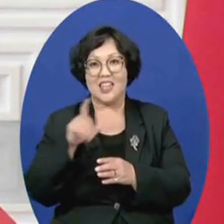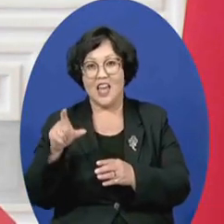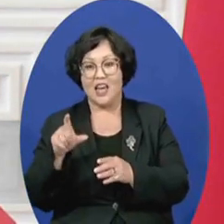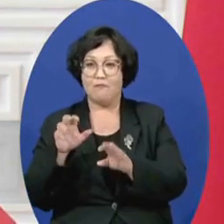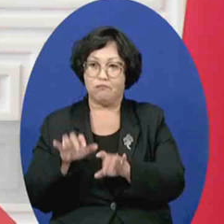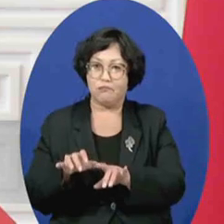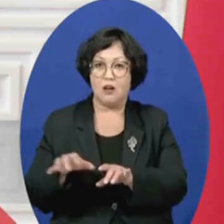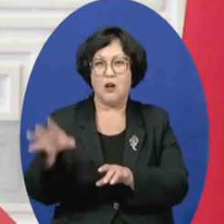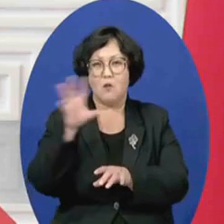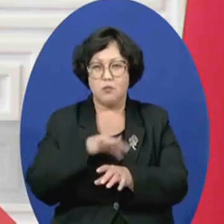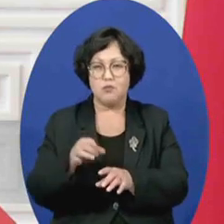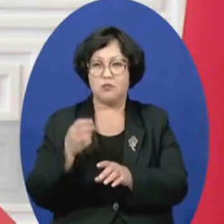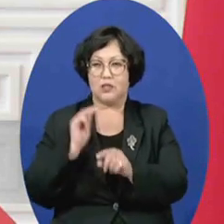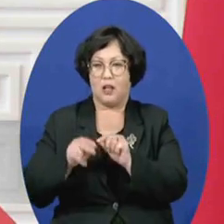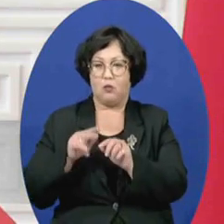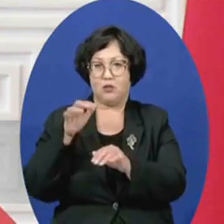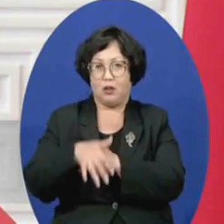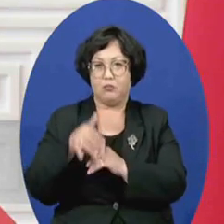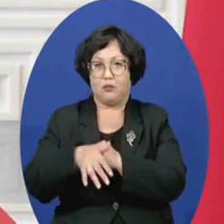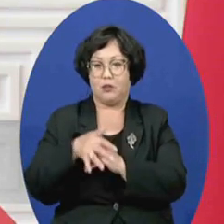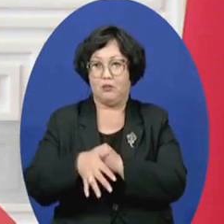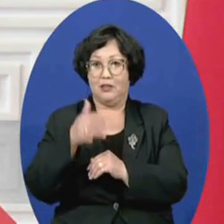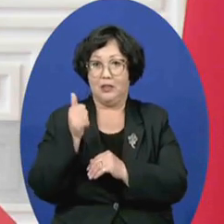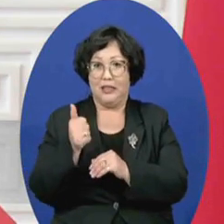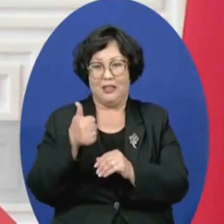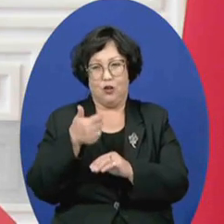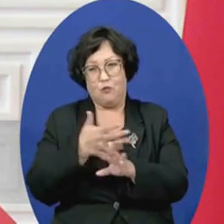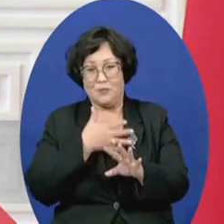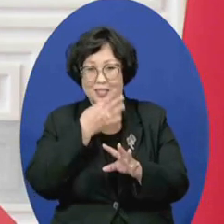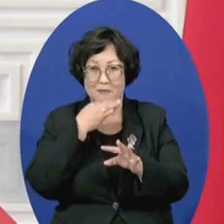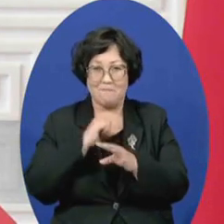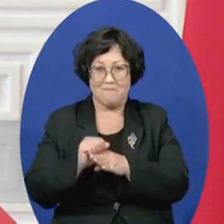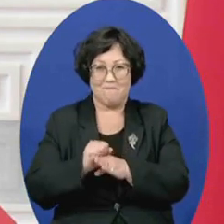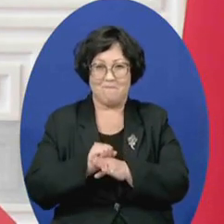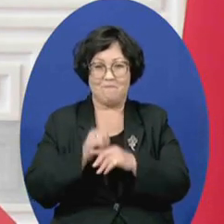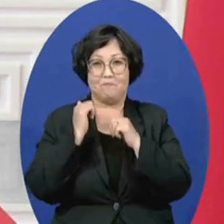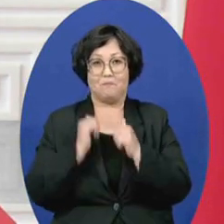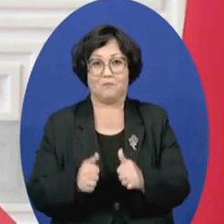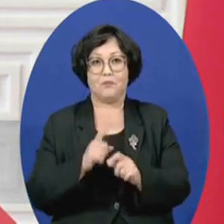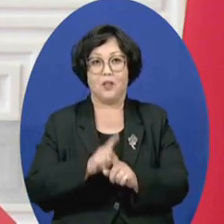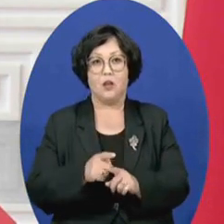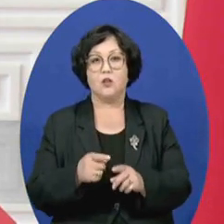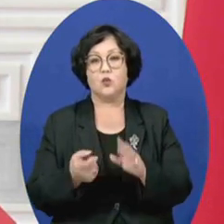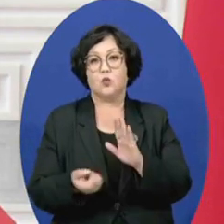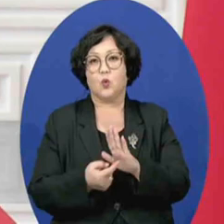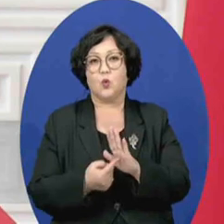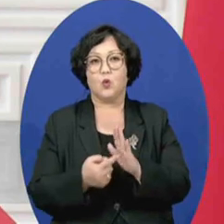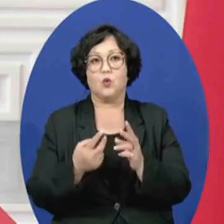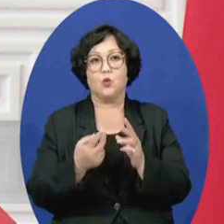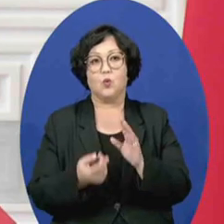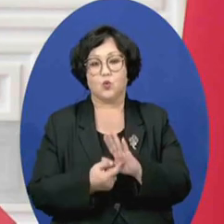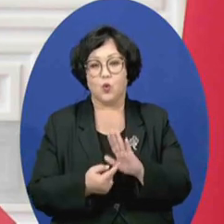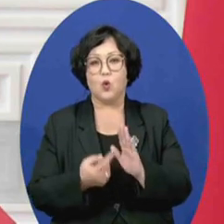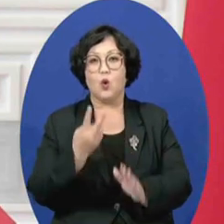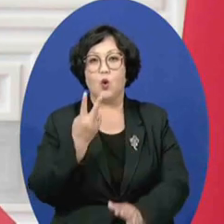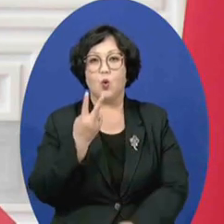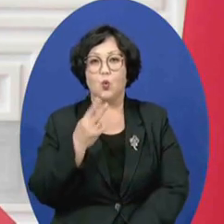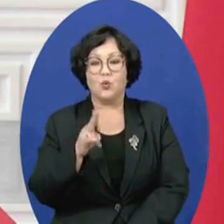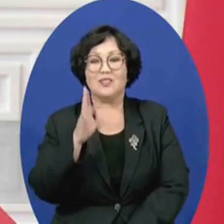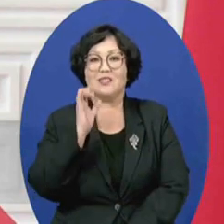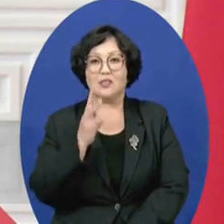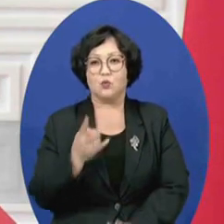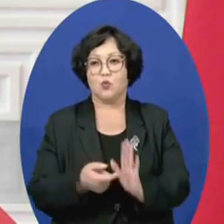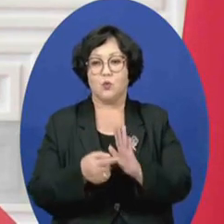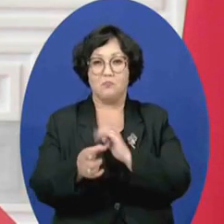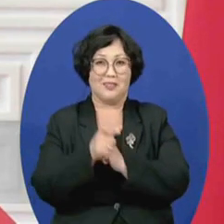тэр одоо шалгууруудыг давах юмэг бол энд нэг жилийн бэлтгэл хийгээд за энэ хүрээндээ бол бас үндсэн мэрэгчлэр бол бас сурж байгаа төрийн